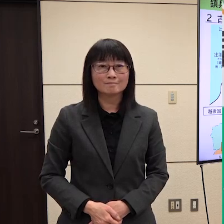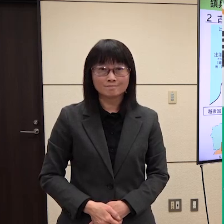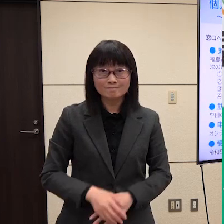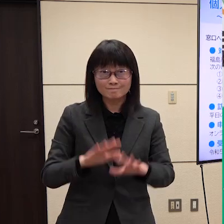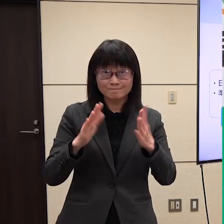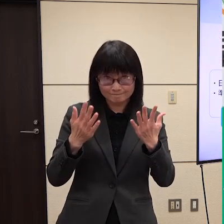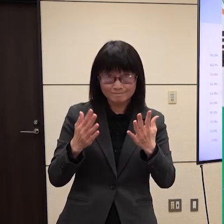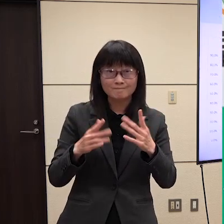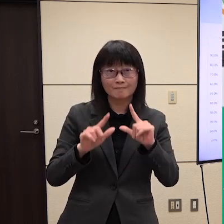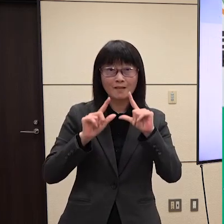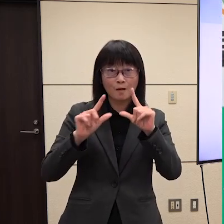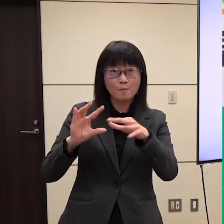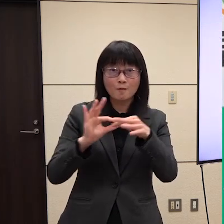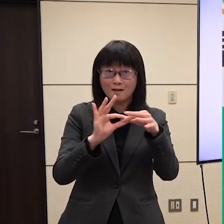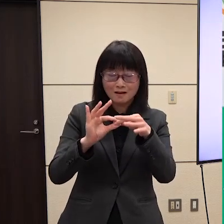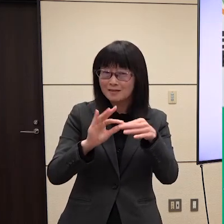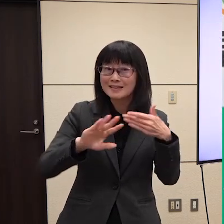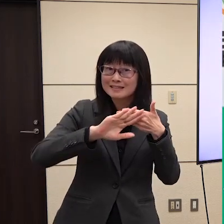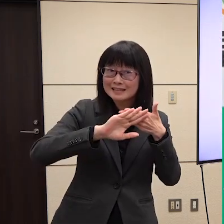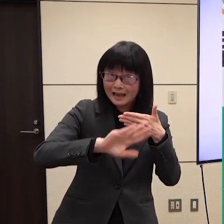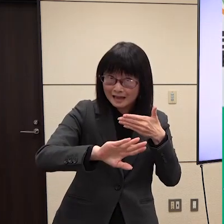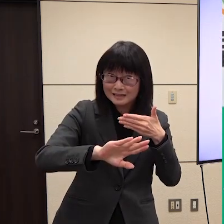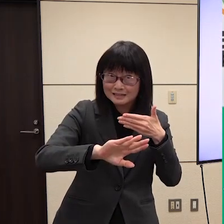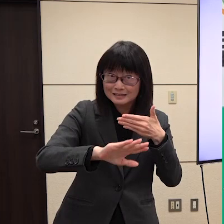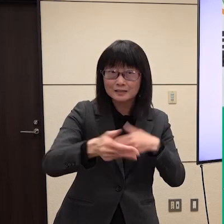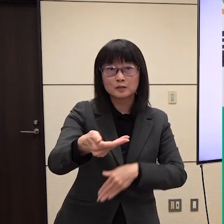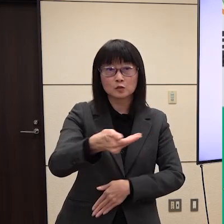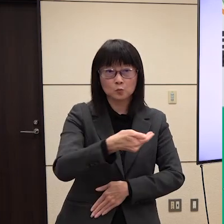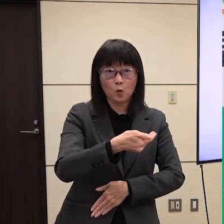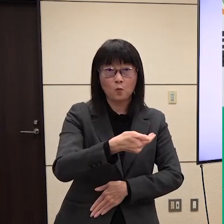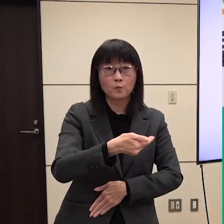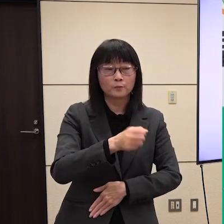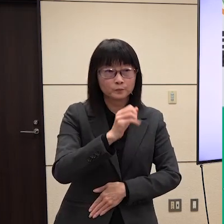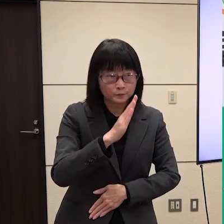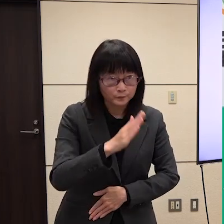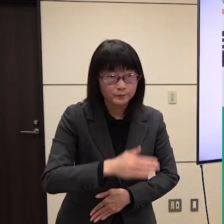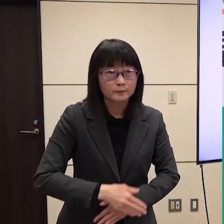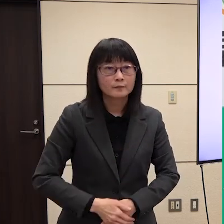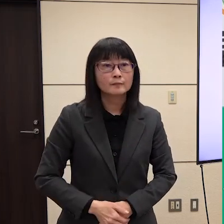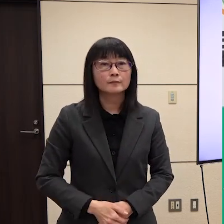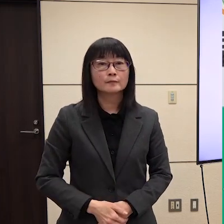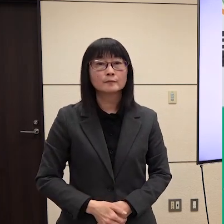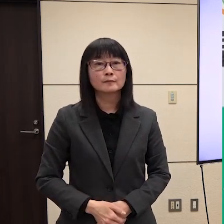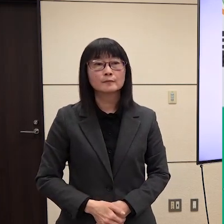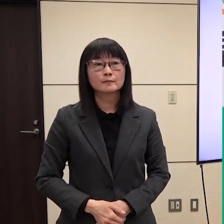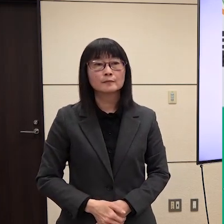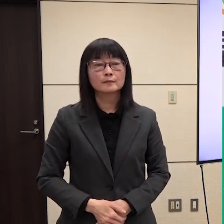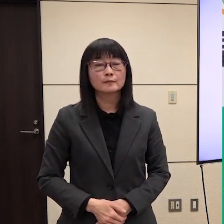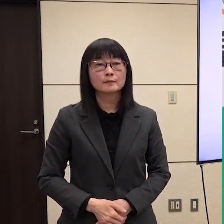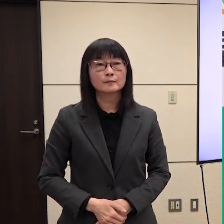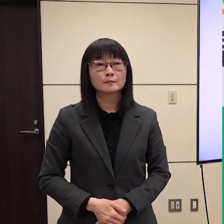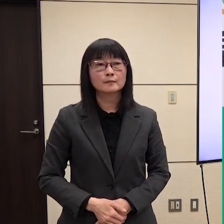内容であれば発表事項以外で皆様からの質問を受けいたします。ご質問のある方は挙手願います。